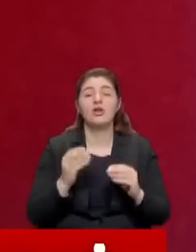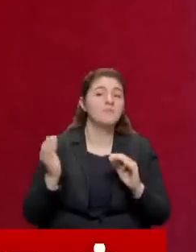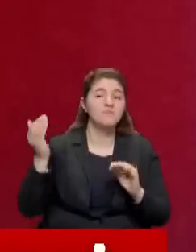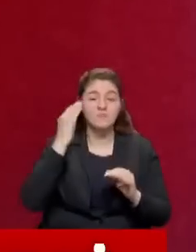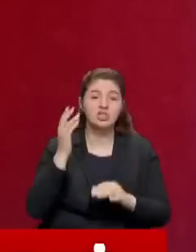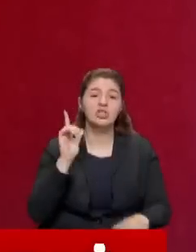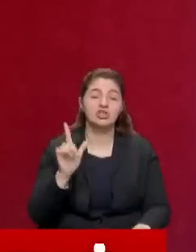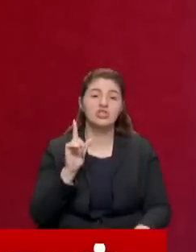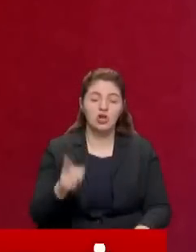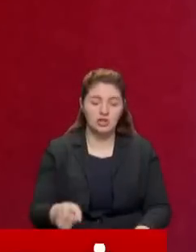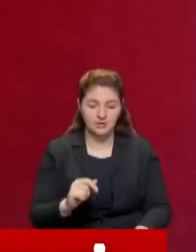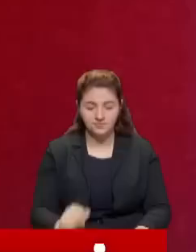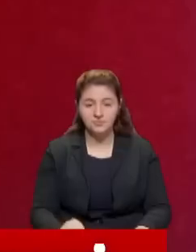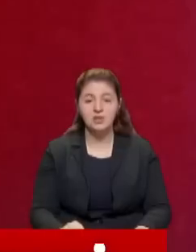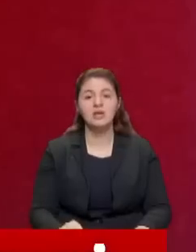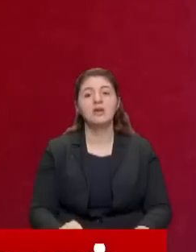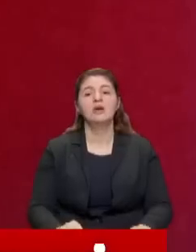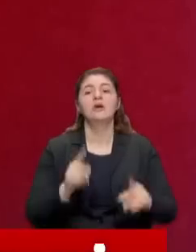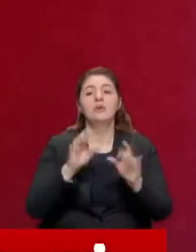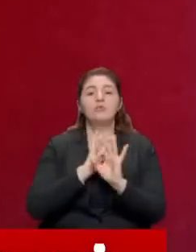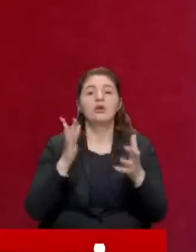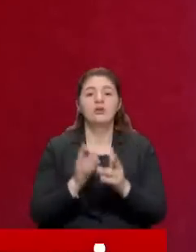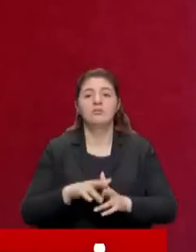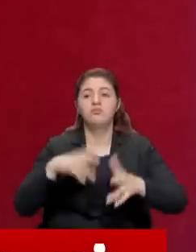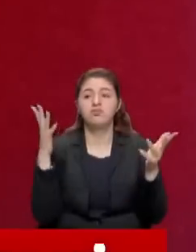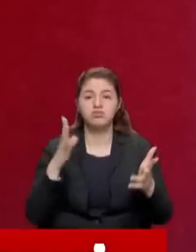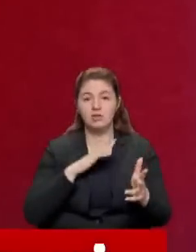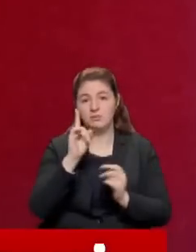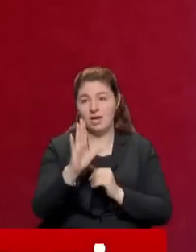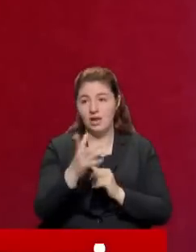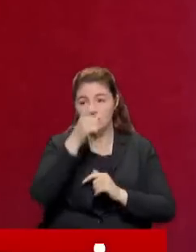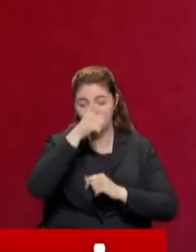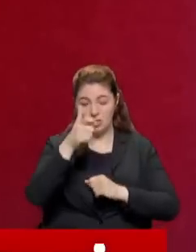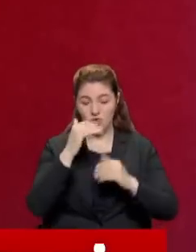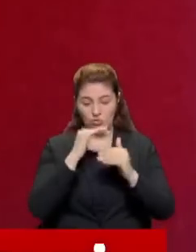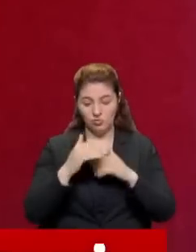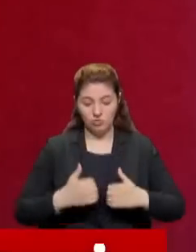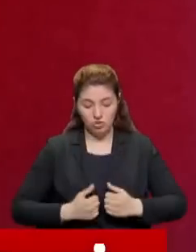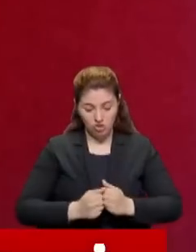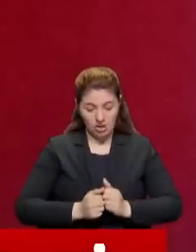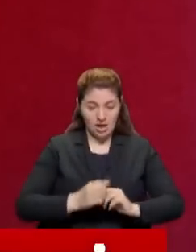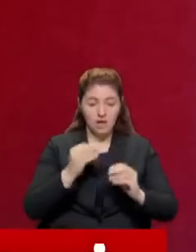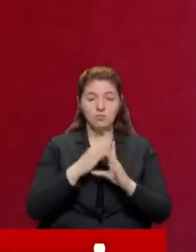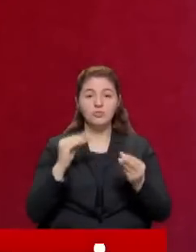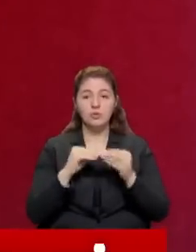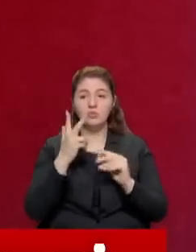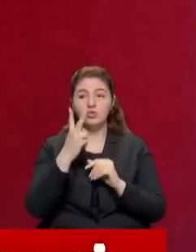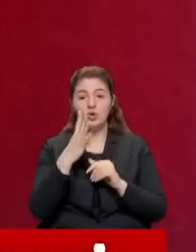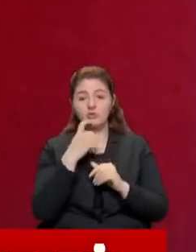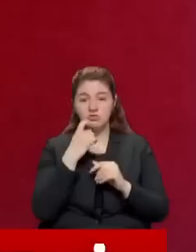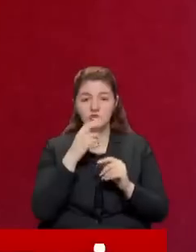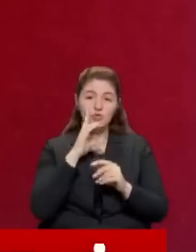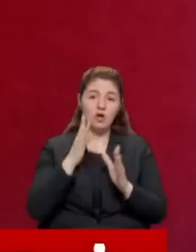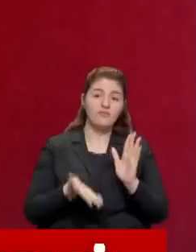ana ihtiyaçlar. Burada müthiş bir dağılma var bir kere. Türkiye toplumunun en büyük problemi son 3-4